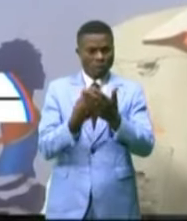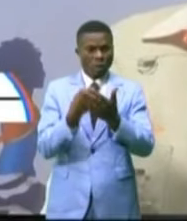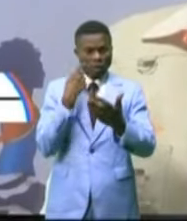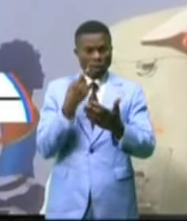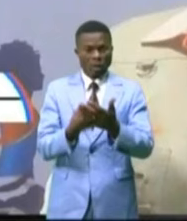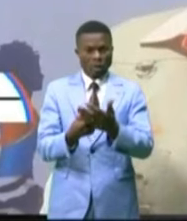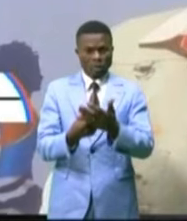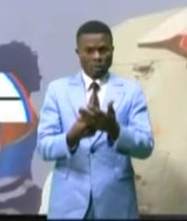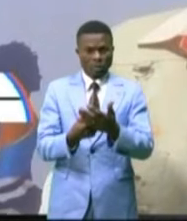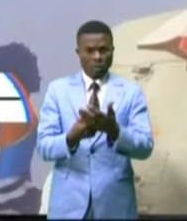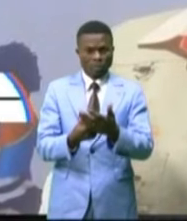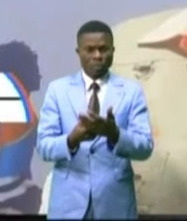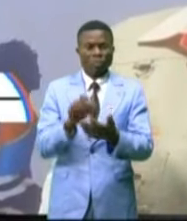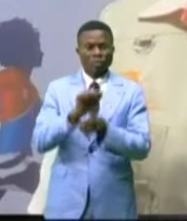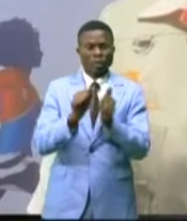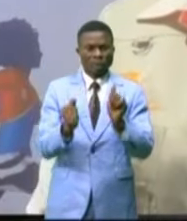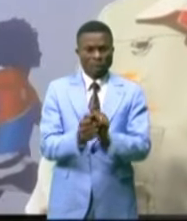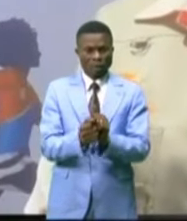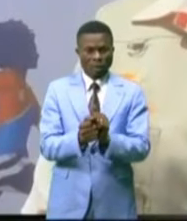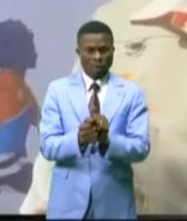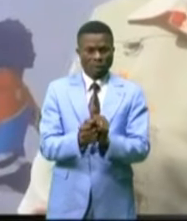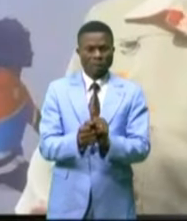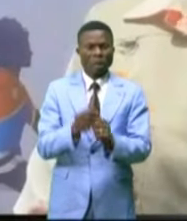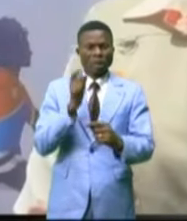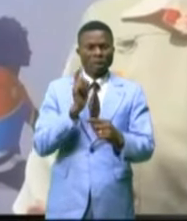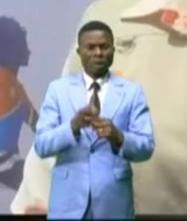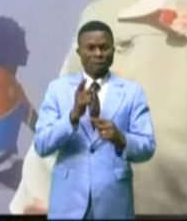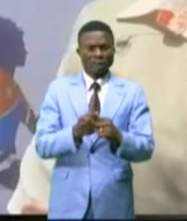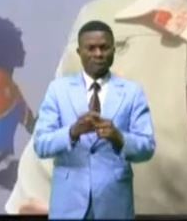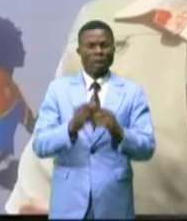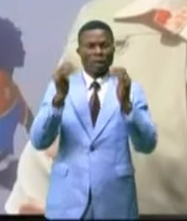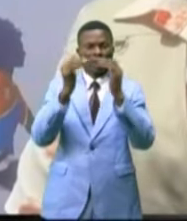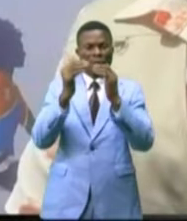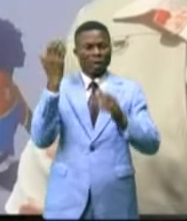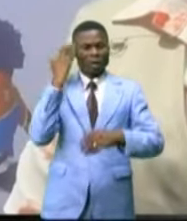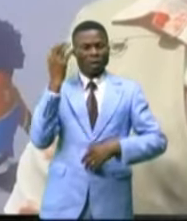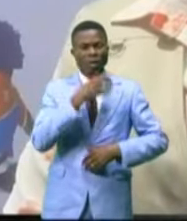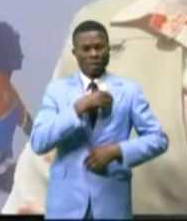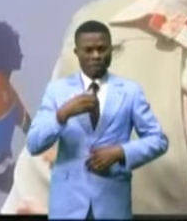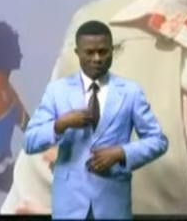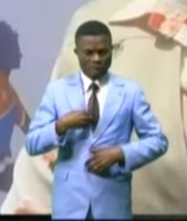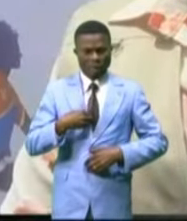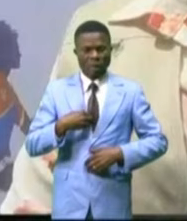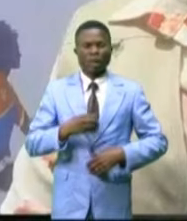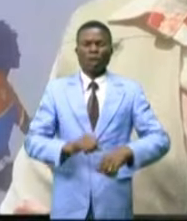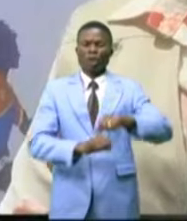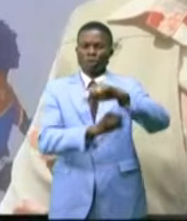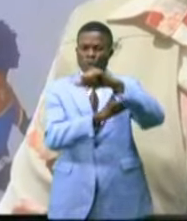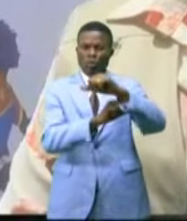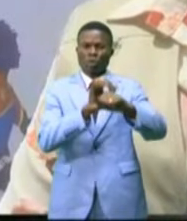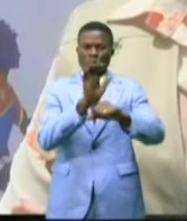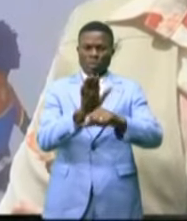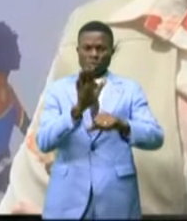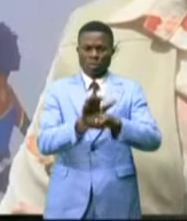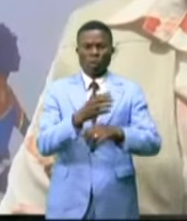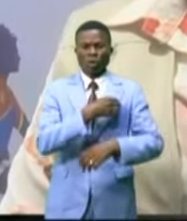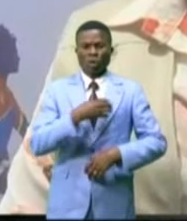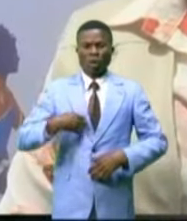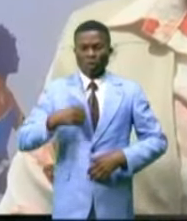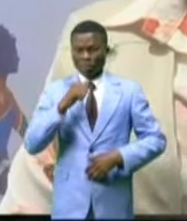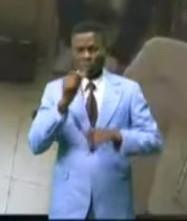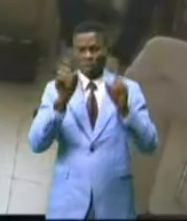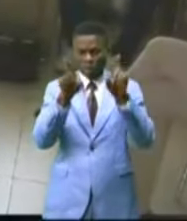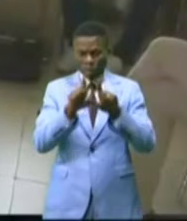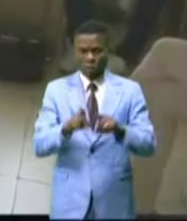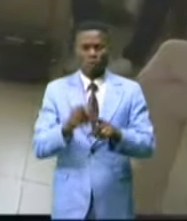cas la la thématique qui porte masculinité positive commence à être chapoté et porté par non seulement les femmes mais également les